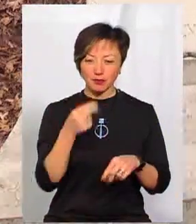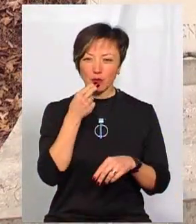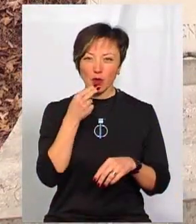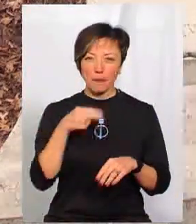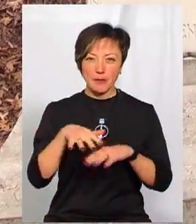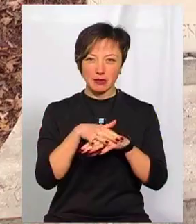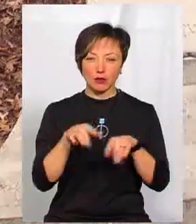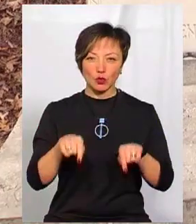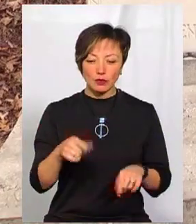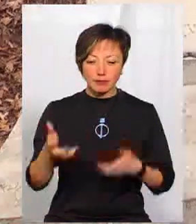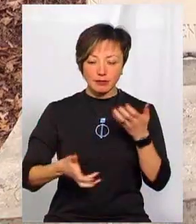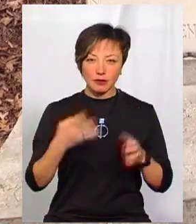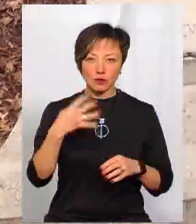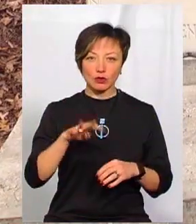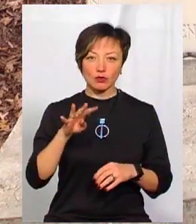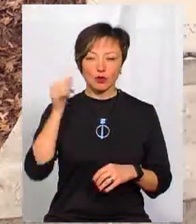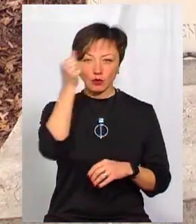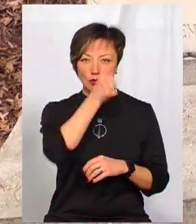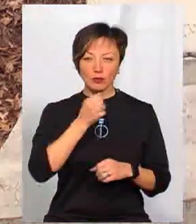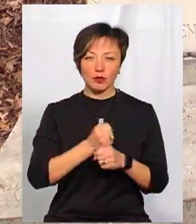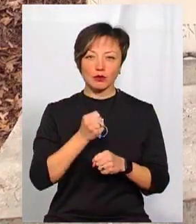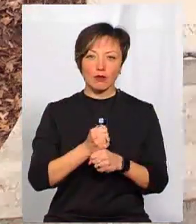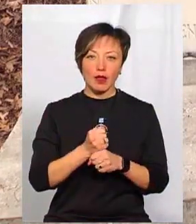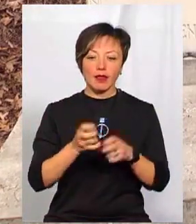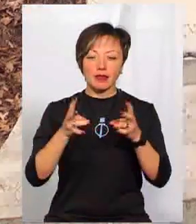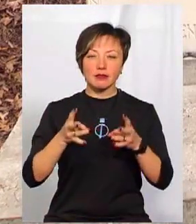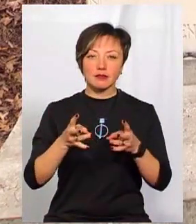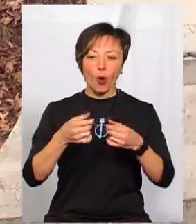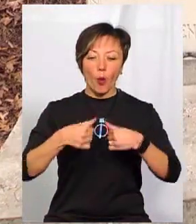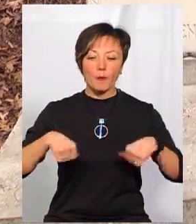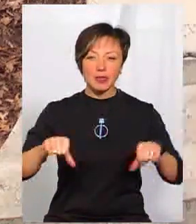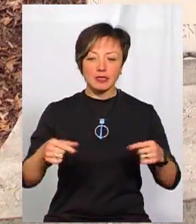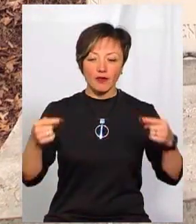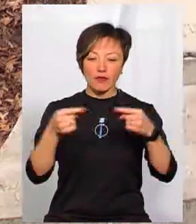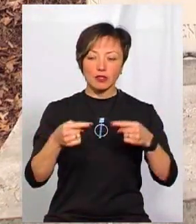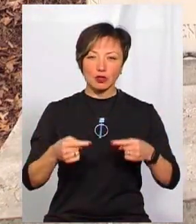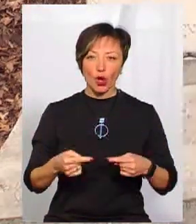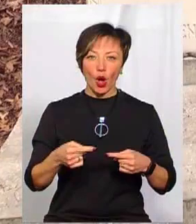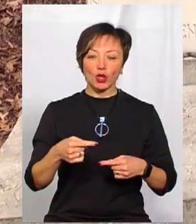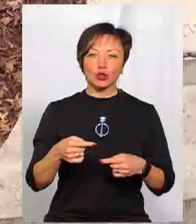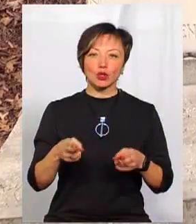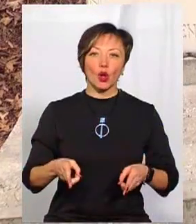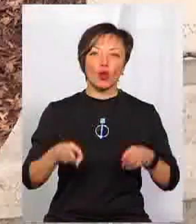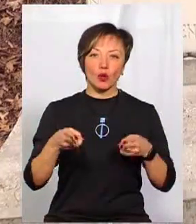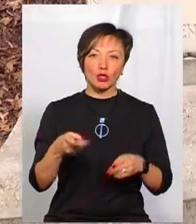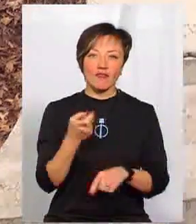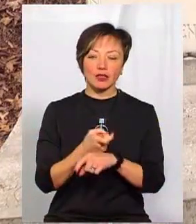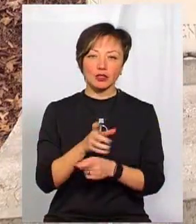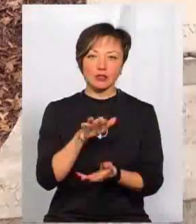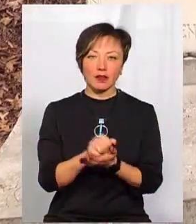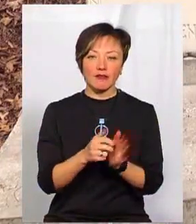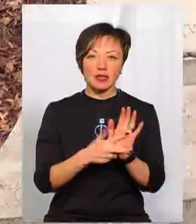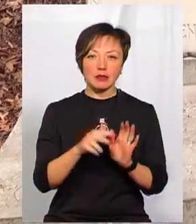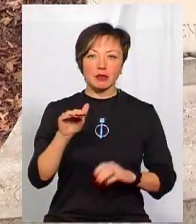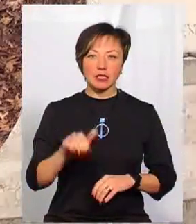у 1944 році. Працювала надзвичайна комісія по визначенню злочинів фашистських загарбників. 8200